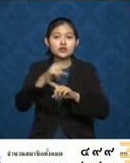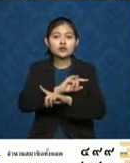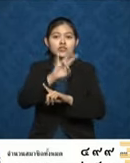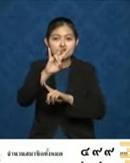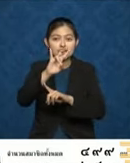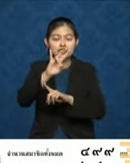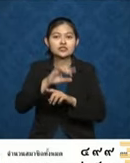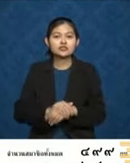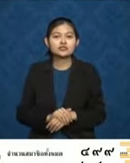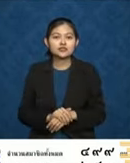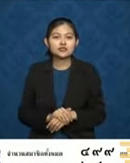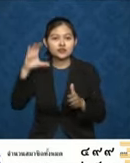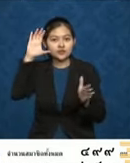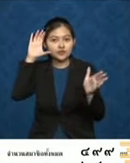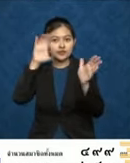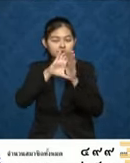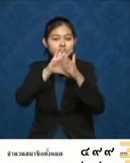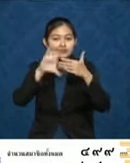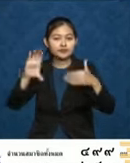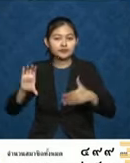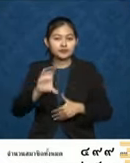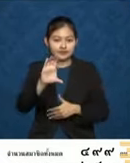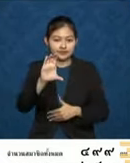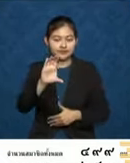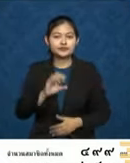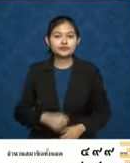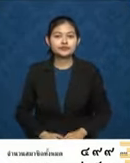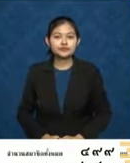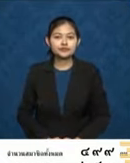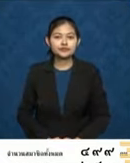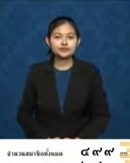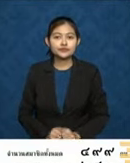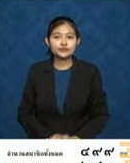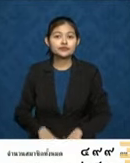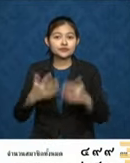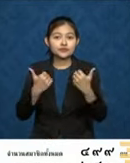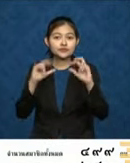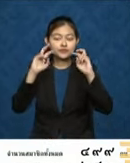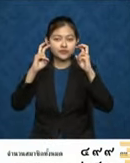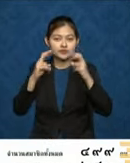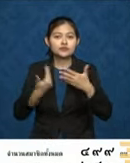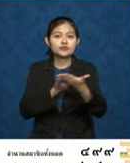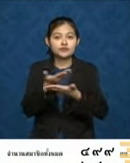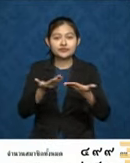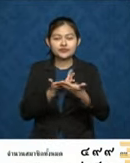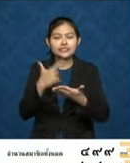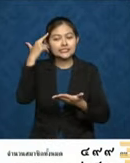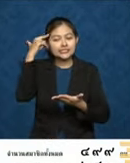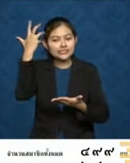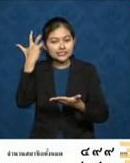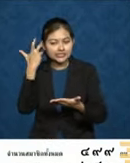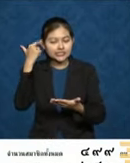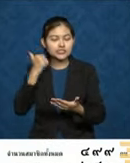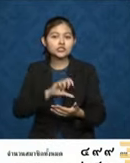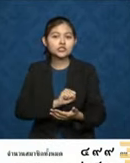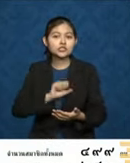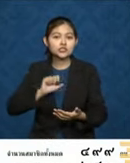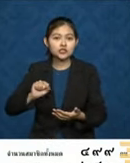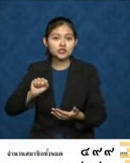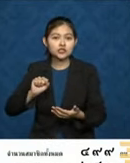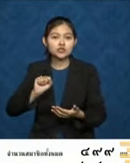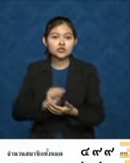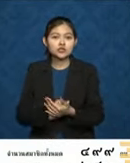ผ่านมาขอสไลด์เลยค่ะประเด็นที่ดิฉันจะหาลือในวันนี้เป็นข้อกังวลที่สสฐิติมาฉาย